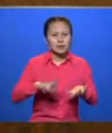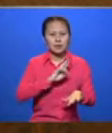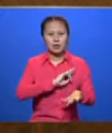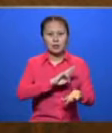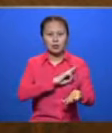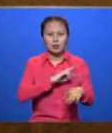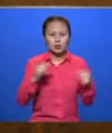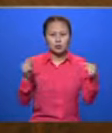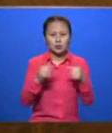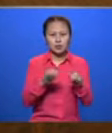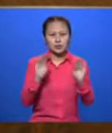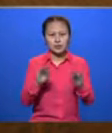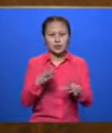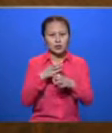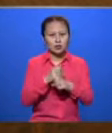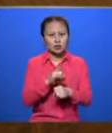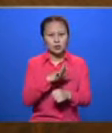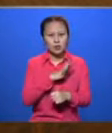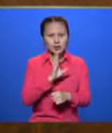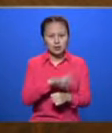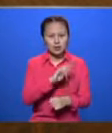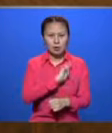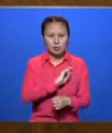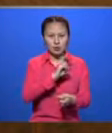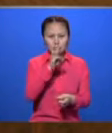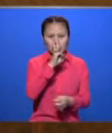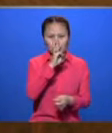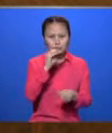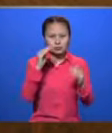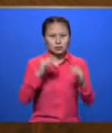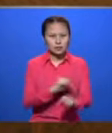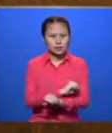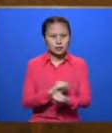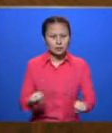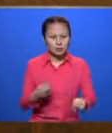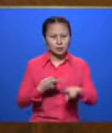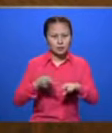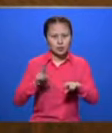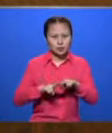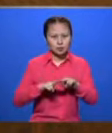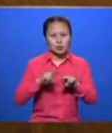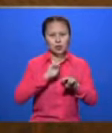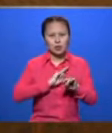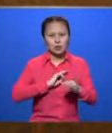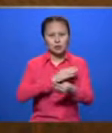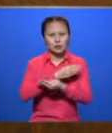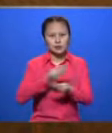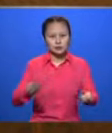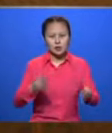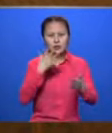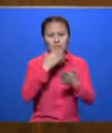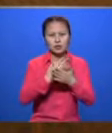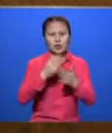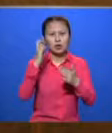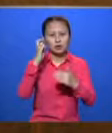маңызды. Қысқартуларға жол бермеу қажет. Жұмысшылардың еңбек ақыларын төмендетпеуіміз керек. Сондықтан жұмыс берушілер өз бюджетін